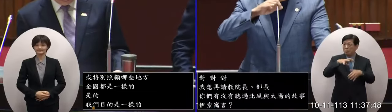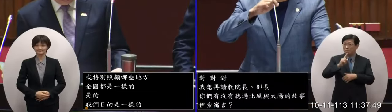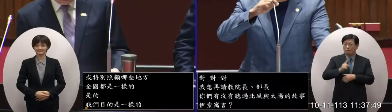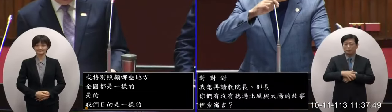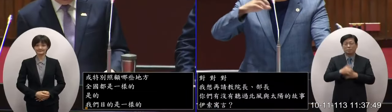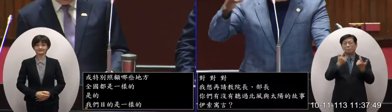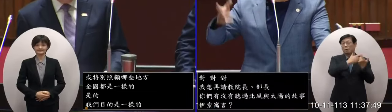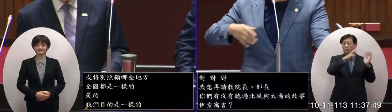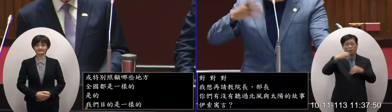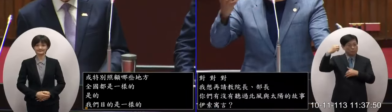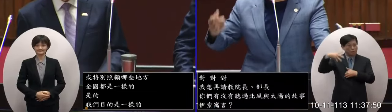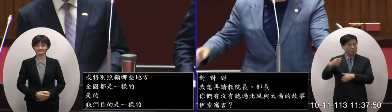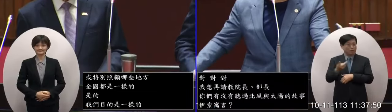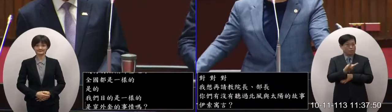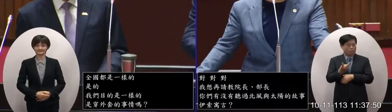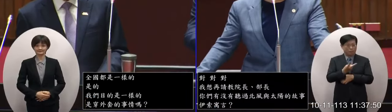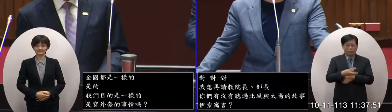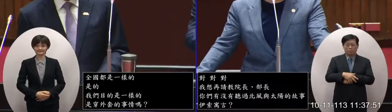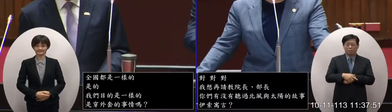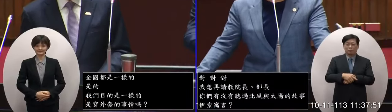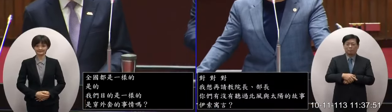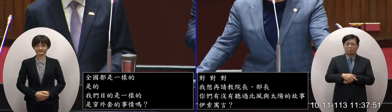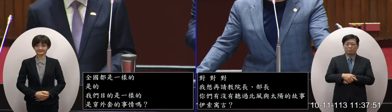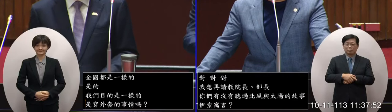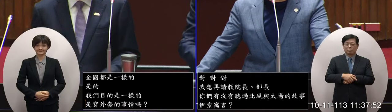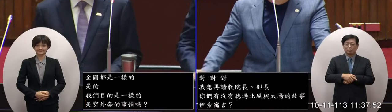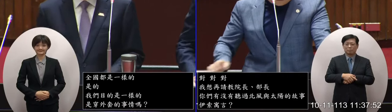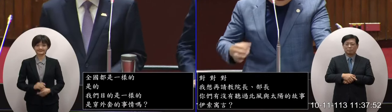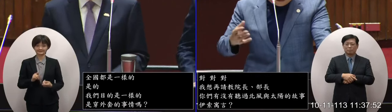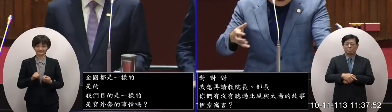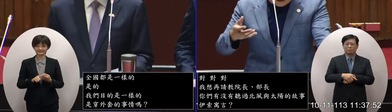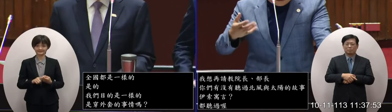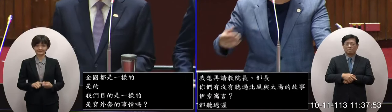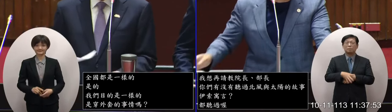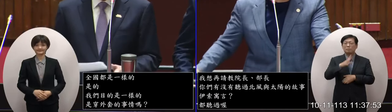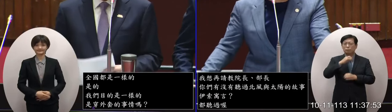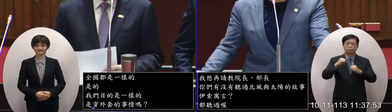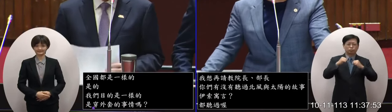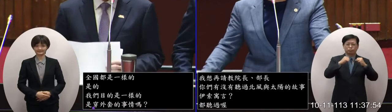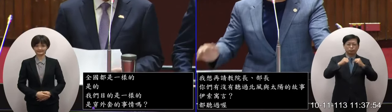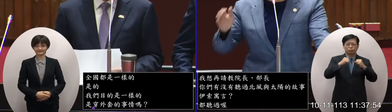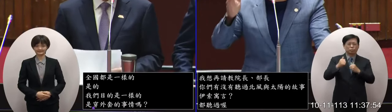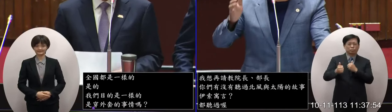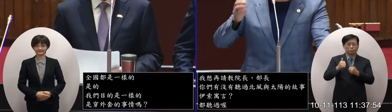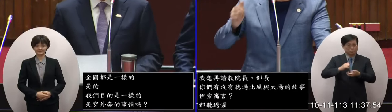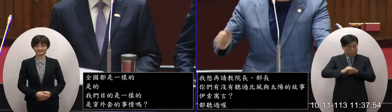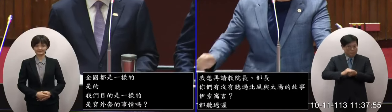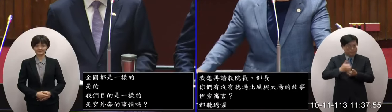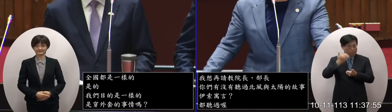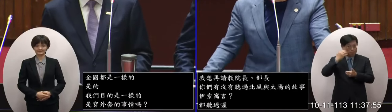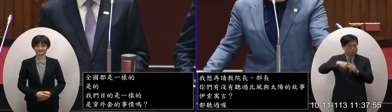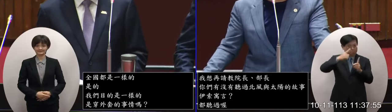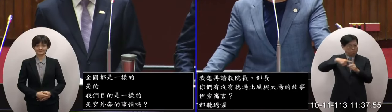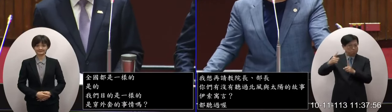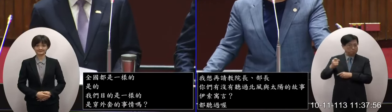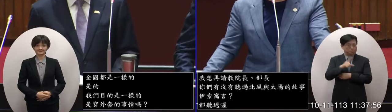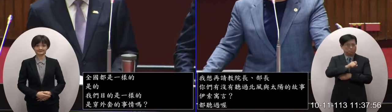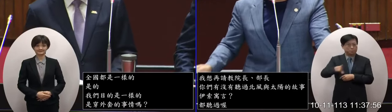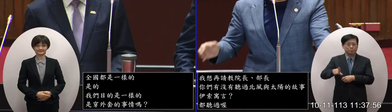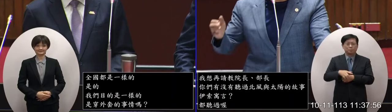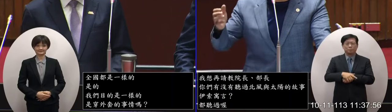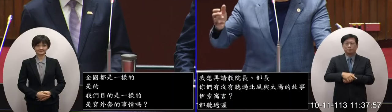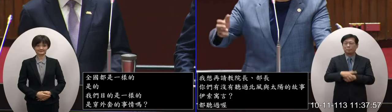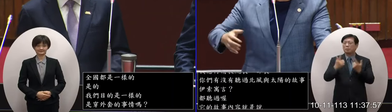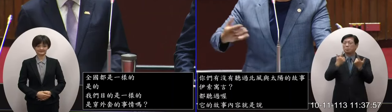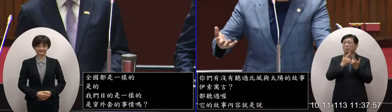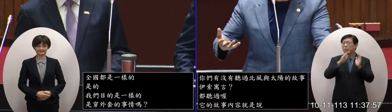说，北风跟太阳他们两个这个就是说要进行一场比赛，决定谁的能力比较强了。那